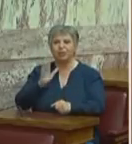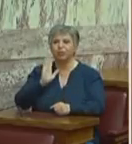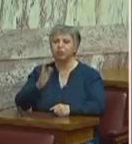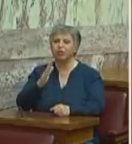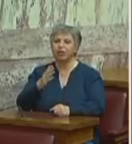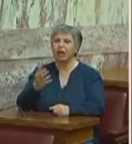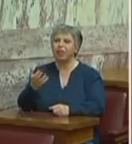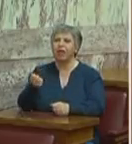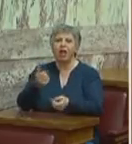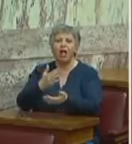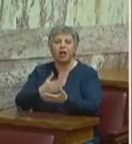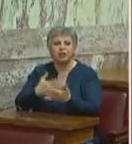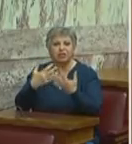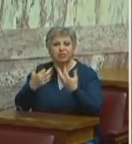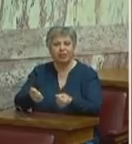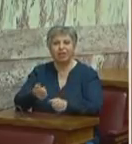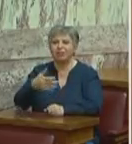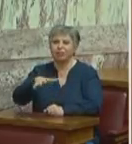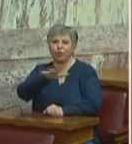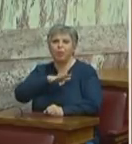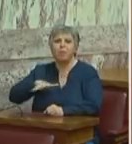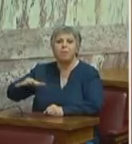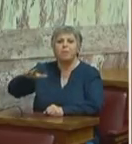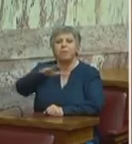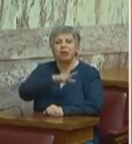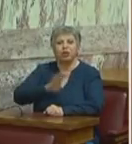επικοδομητικών εξελίξεων στην ευρύτερη περιοχή της Βαλκανικής.